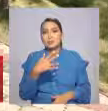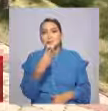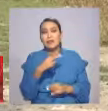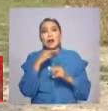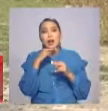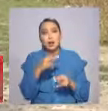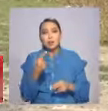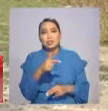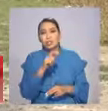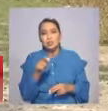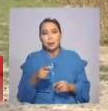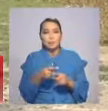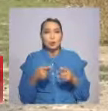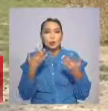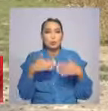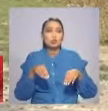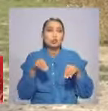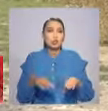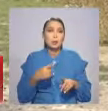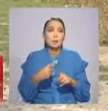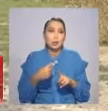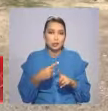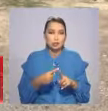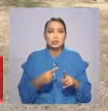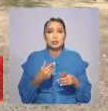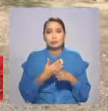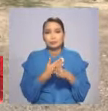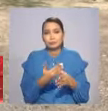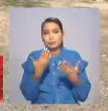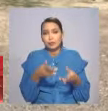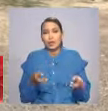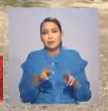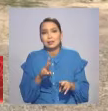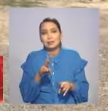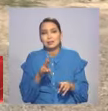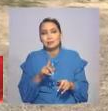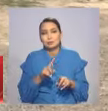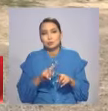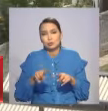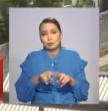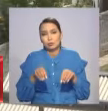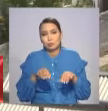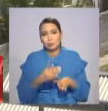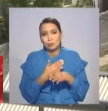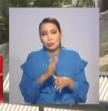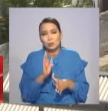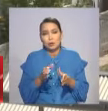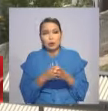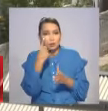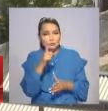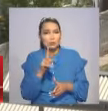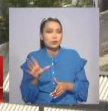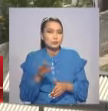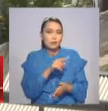252 обращений граждан половина уже решена положительно, остальные на стадии рассмотрения. Партийцы отмечают, что все вопросы, взятые